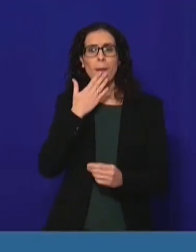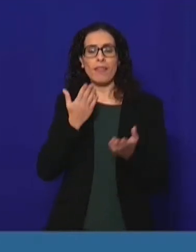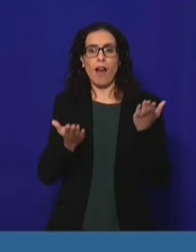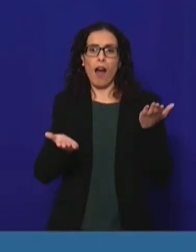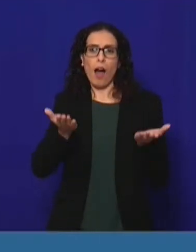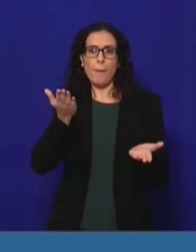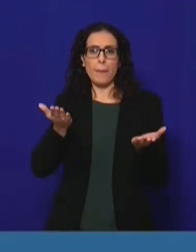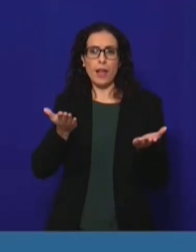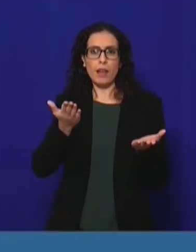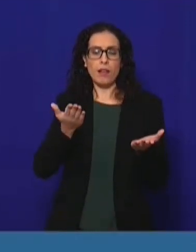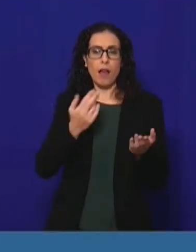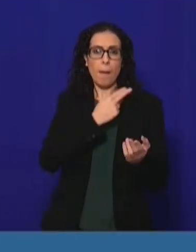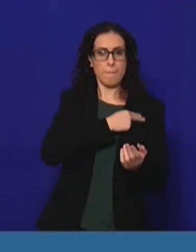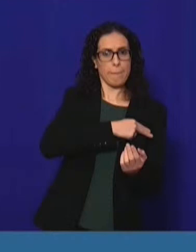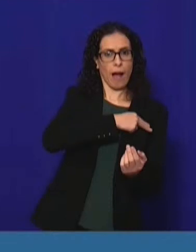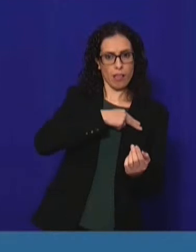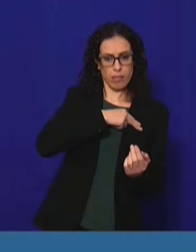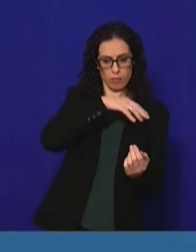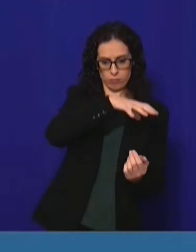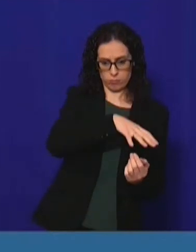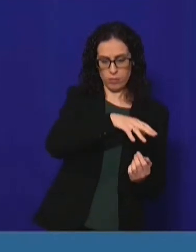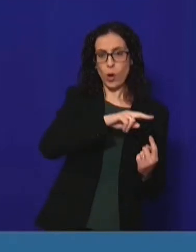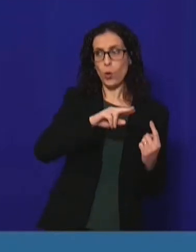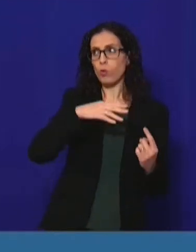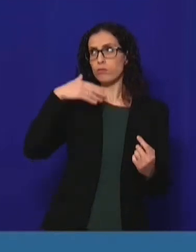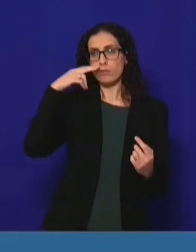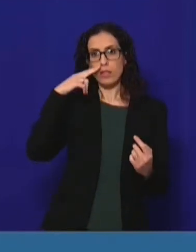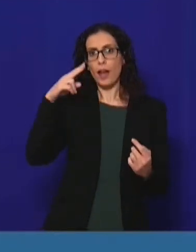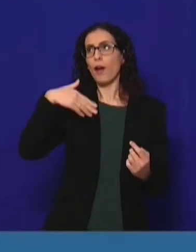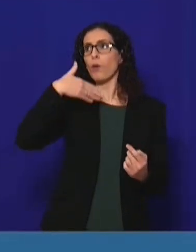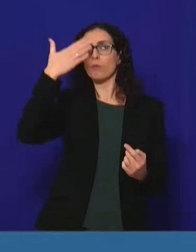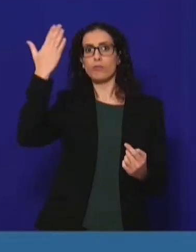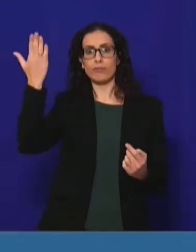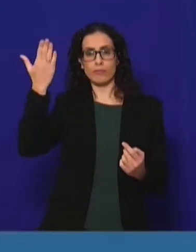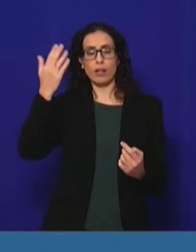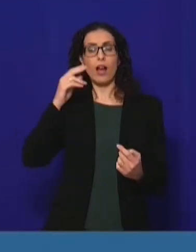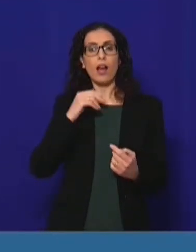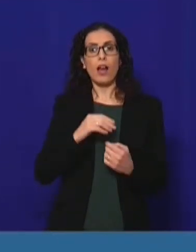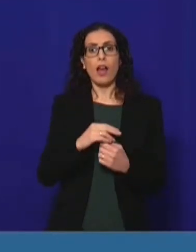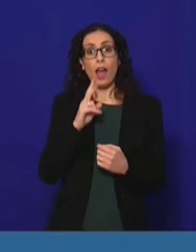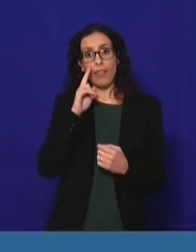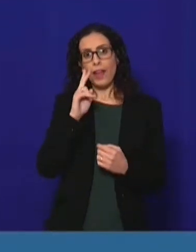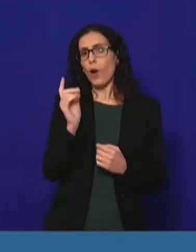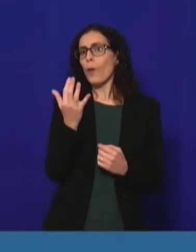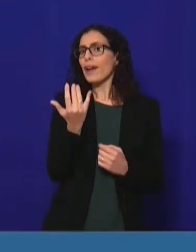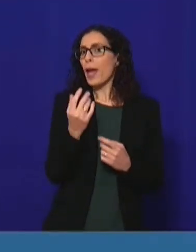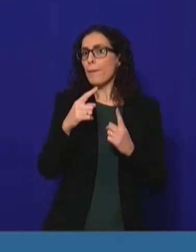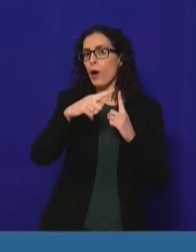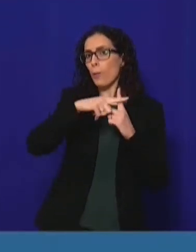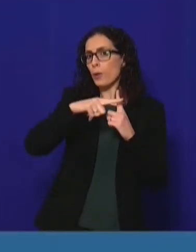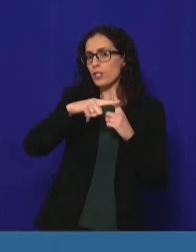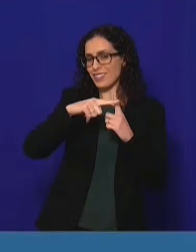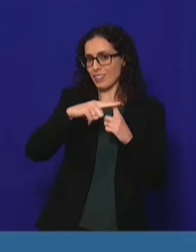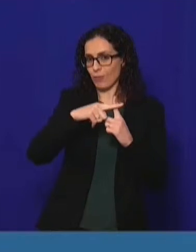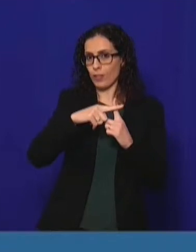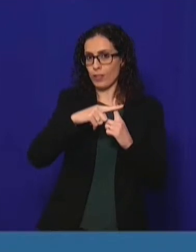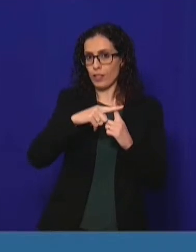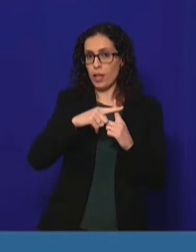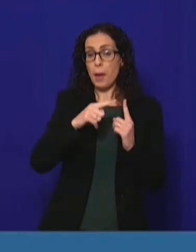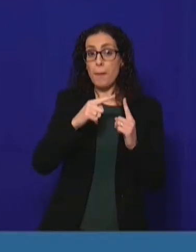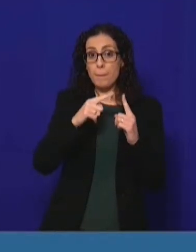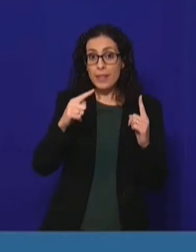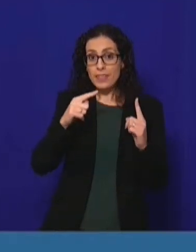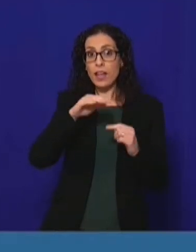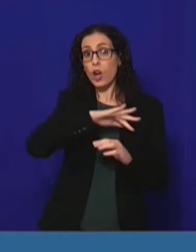x'qiegħed jiġri bħala l-epidemioloġija, aħna nħarsu lejn il-positivity rate, jiġri kemm ikun hemm każijiet li jkunu pożittivi minn dak